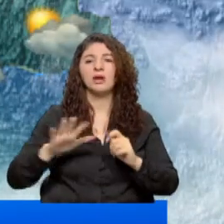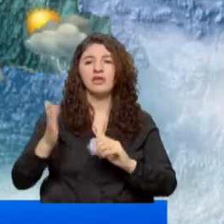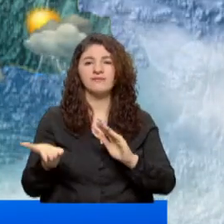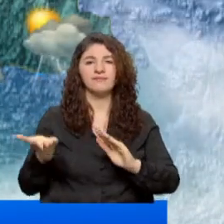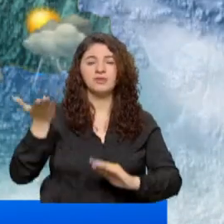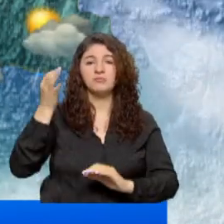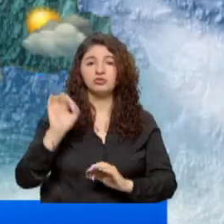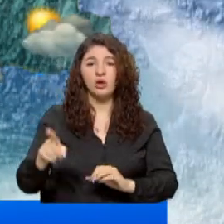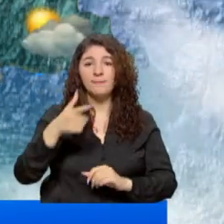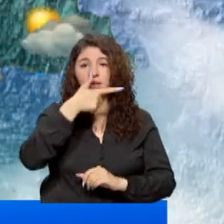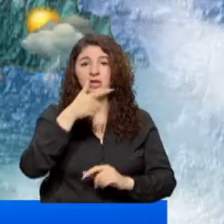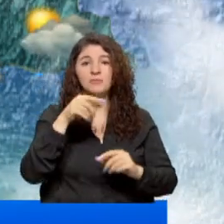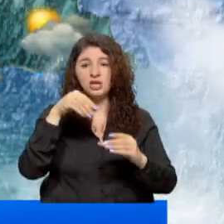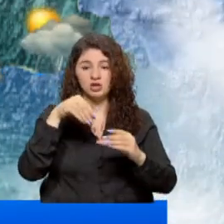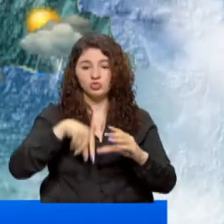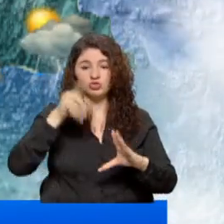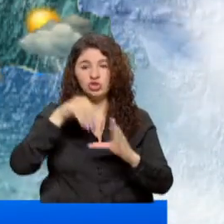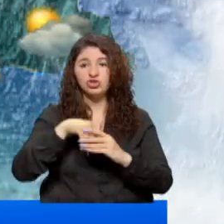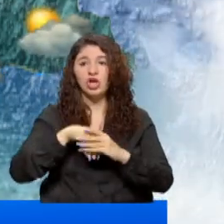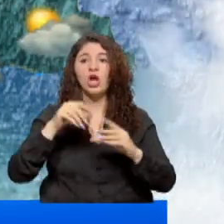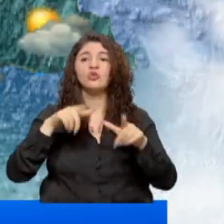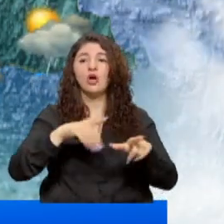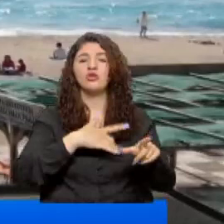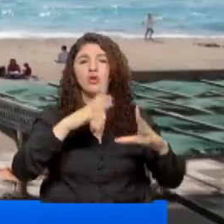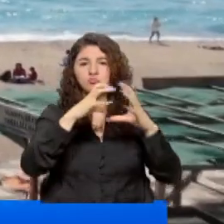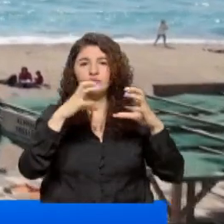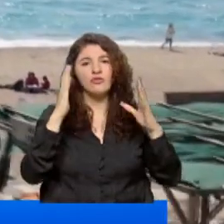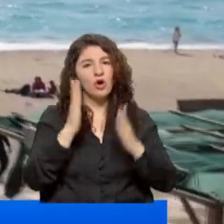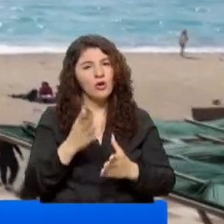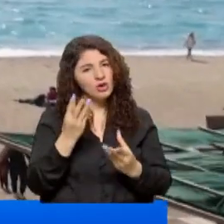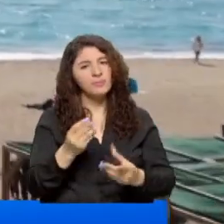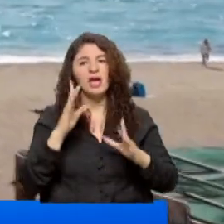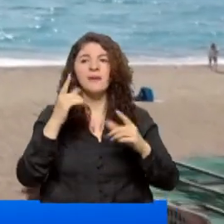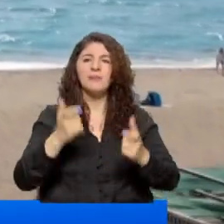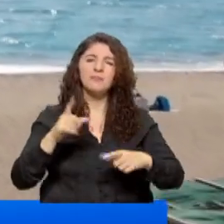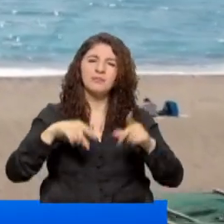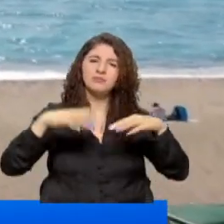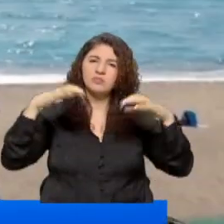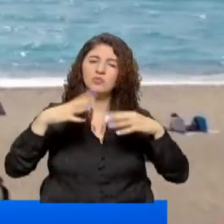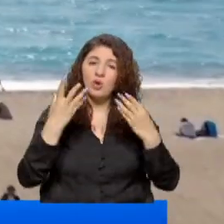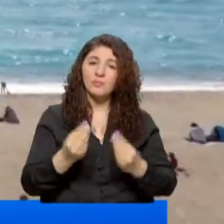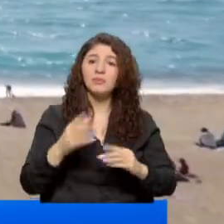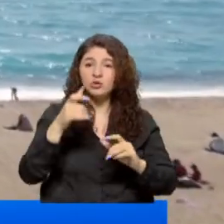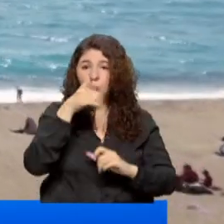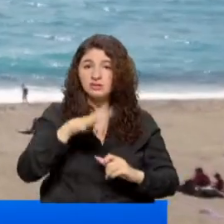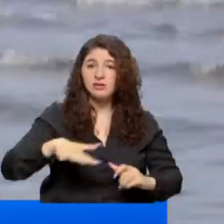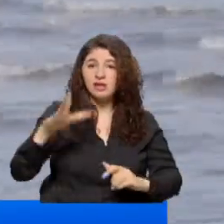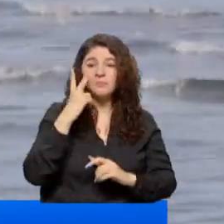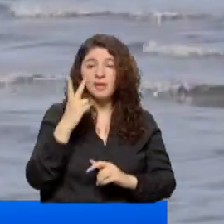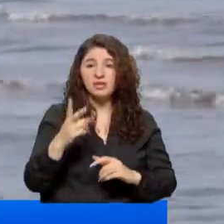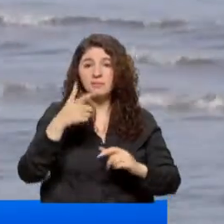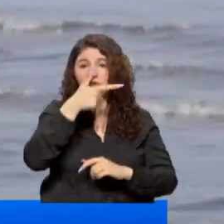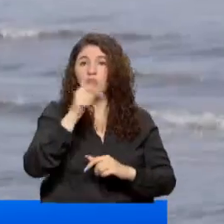batıda artıyor Perşembe günü içinde Doğu Anadolu'da bulutlanma artabilir hafif yerel sanatlar görülebilir ancak yurt geneline bakıldığında